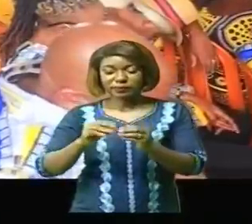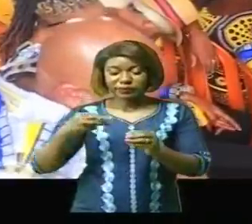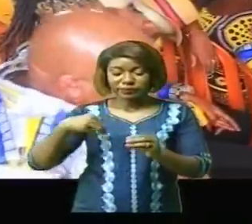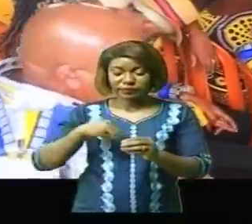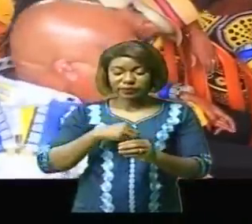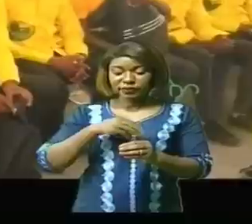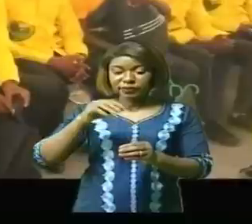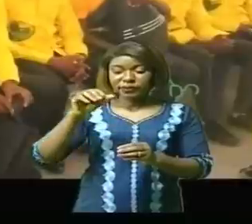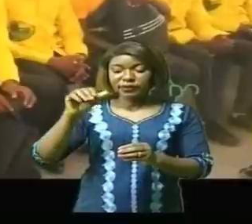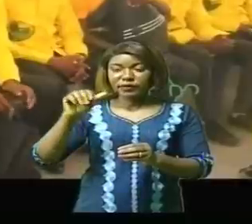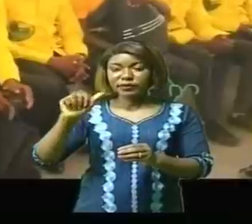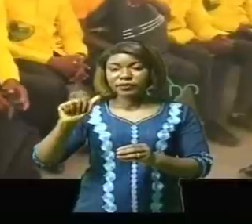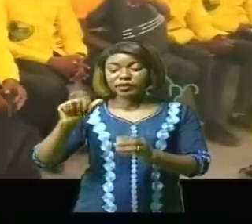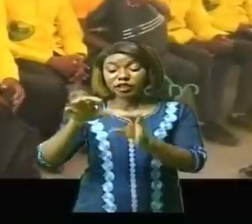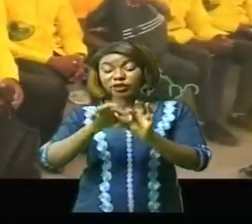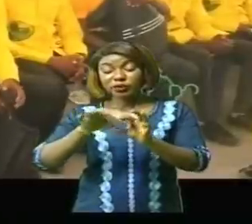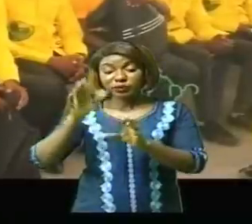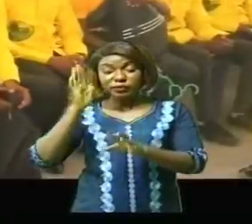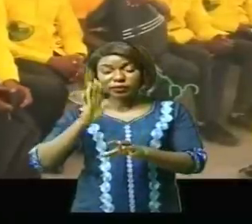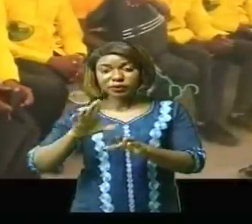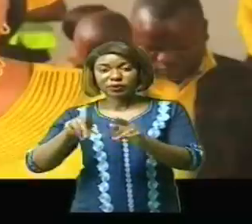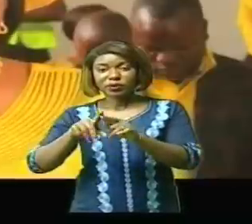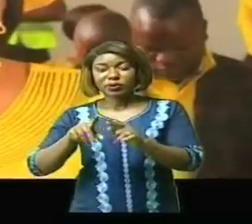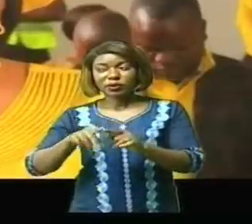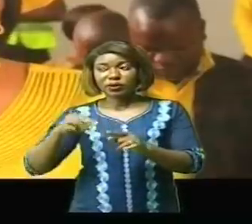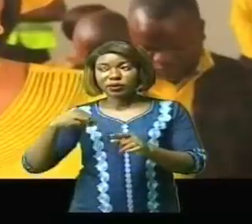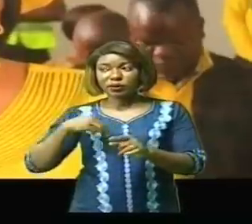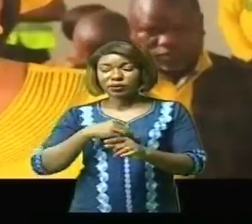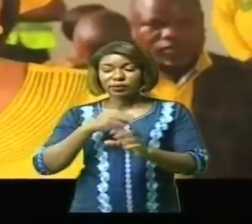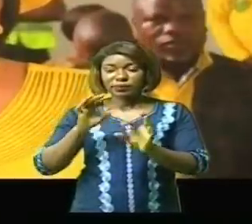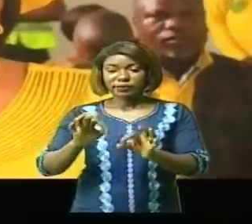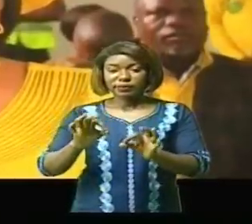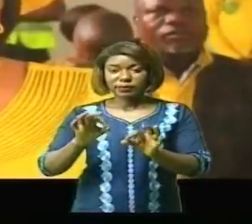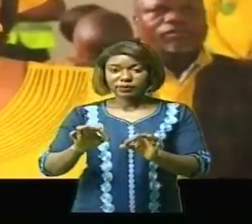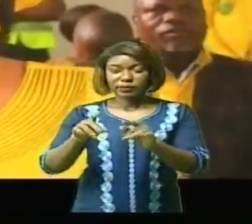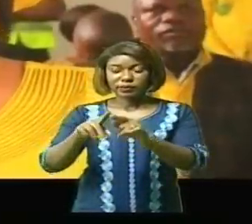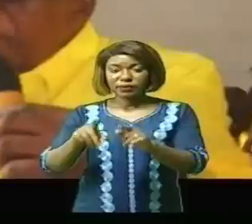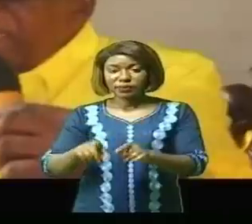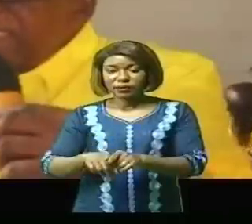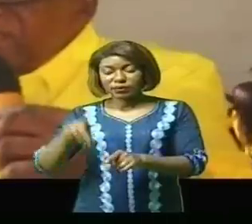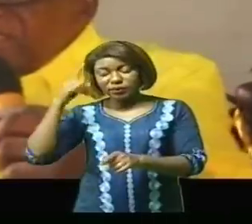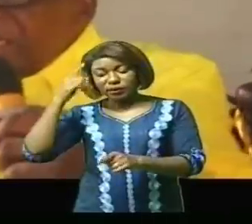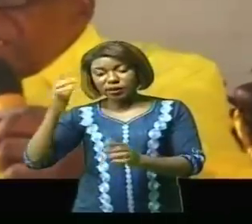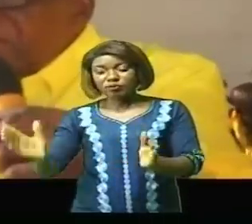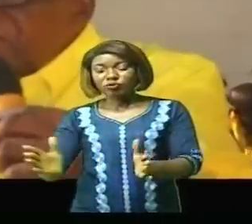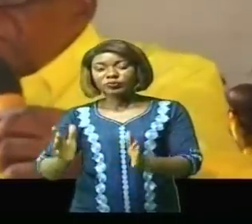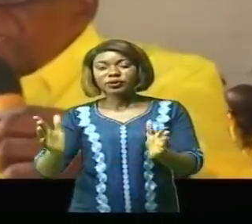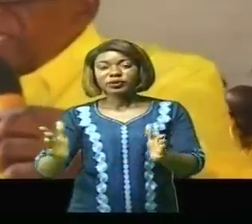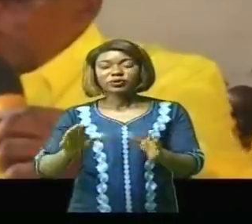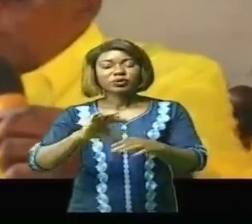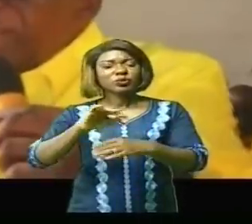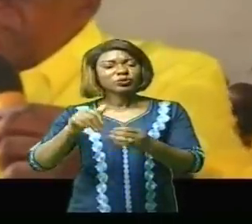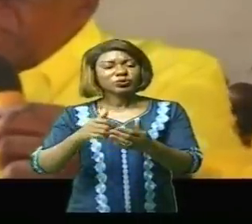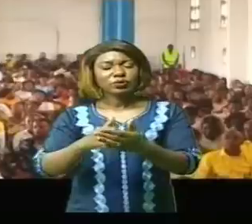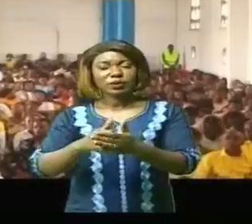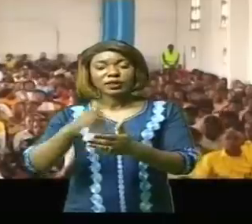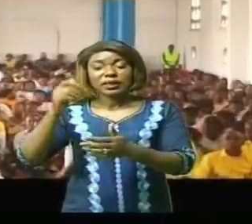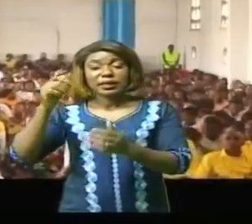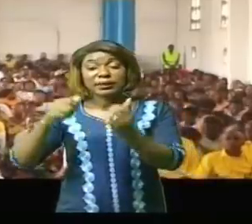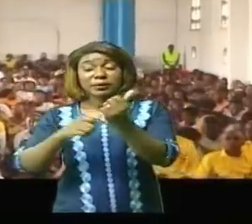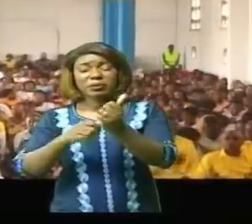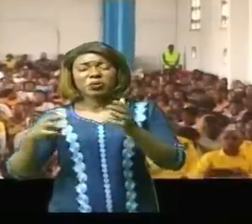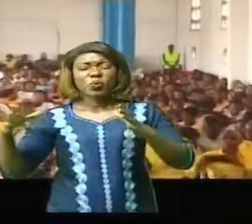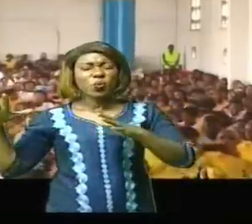de la nation et de l'installation du nouveau comité fédéral de la ville-province Kinshasa. La mobilisation était totale des militantes et